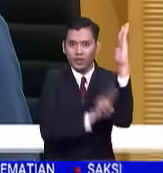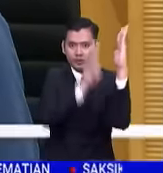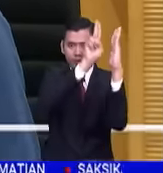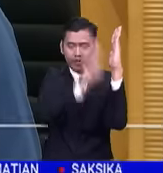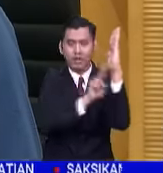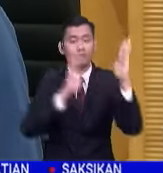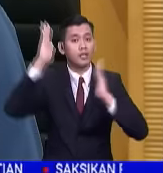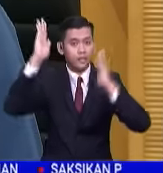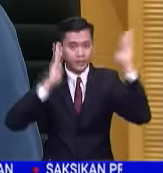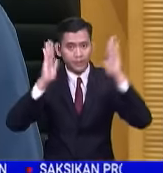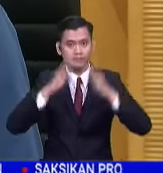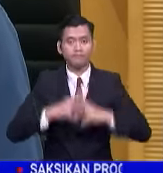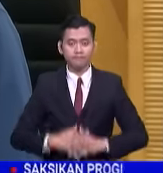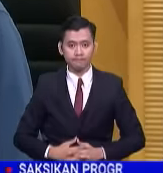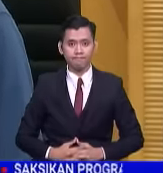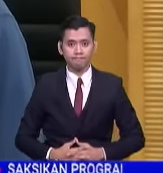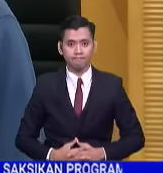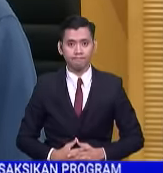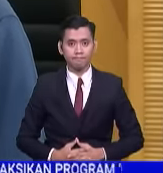kita.